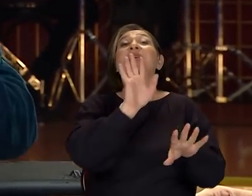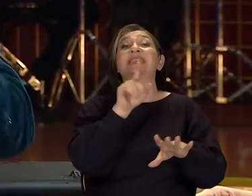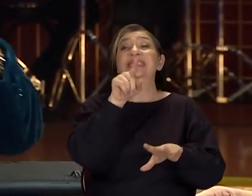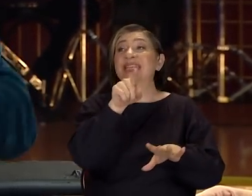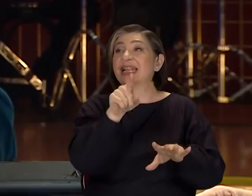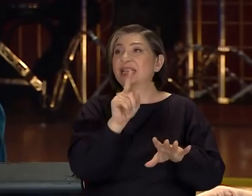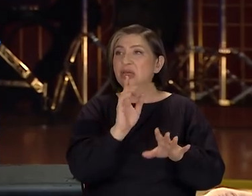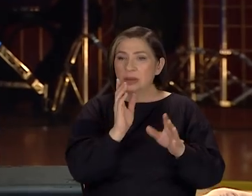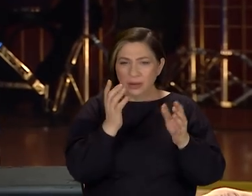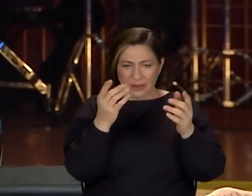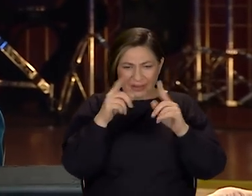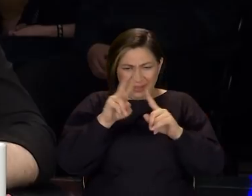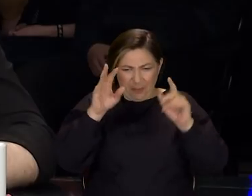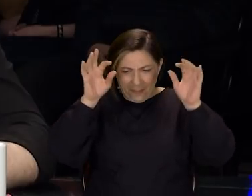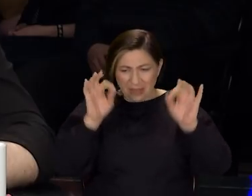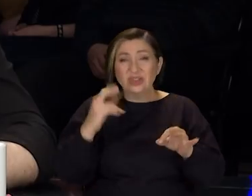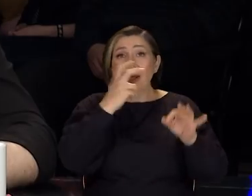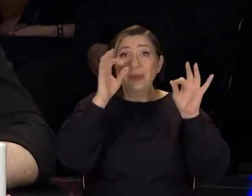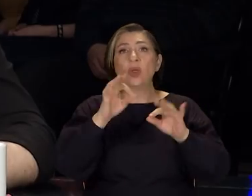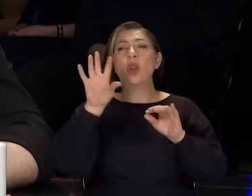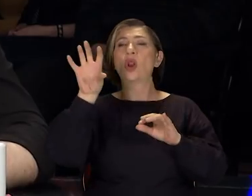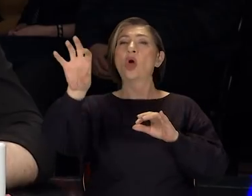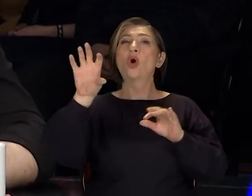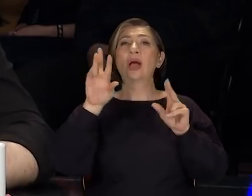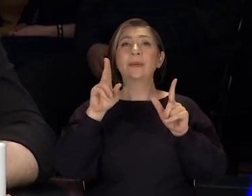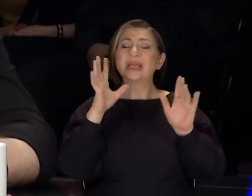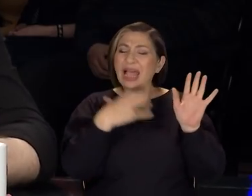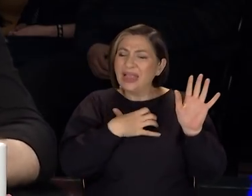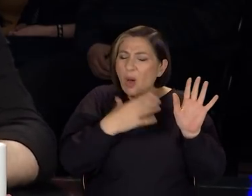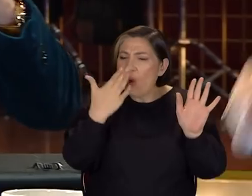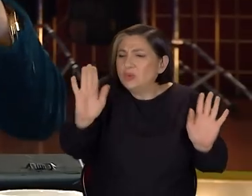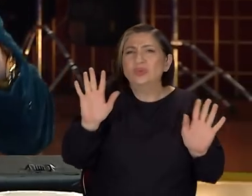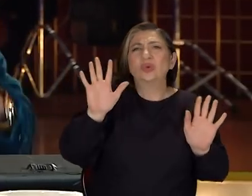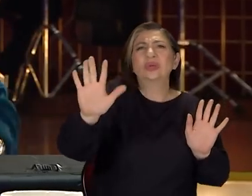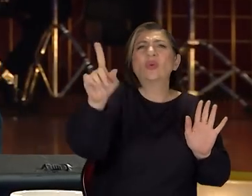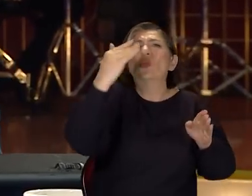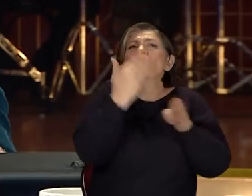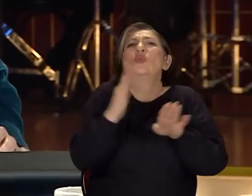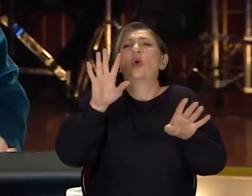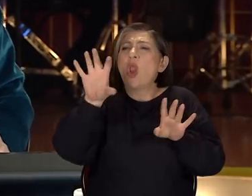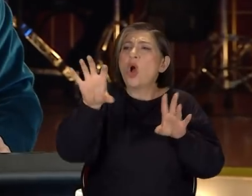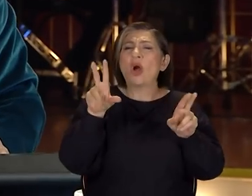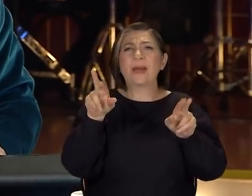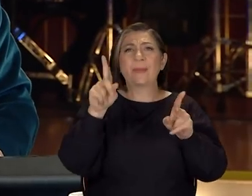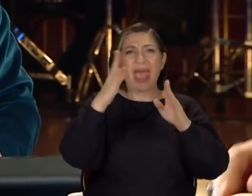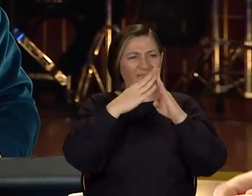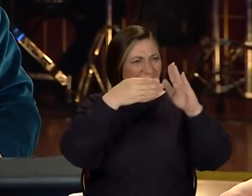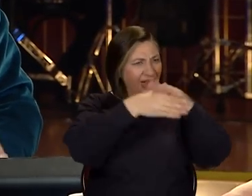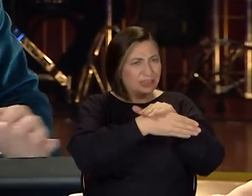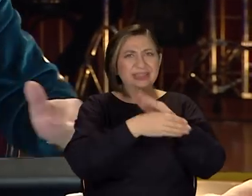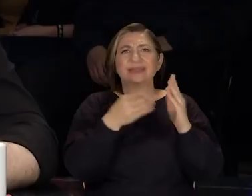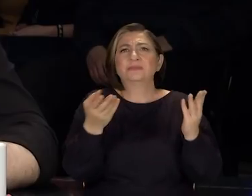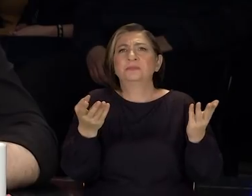Sen çıktığın günden beri logosun. Sürreal bir kafa ya olabilir evet, mi? Evet yani bir şey sen uymuyorsun. Mesela oraya işte bir eve girdiniz filan.